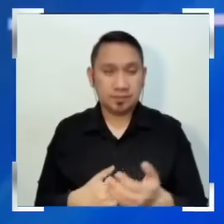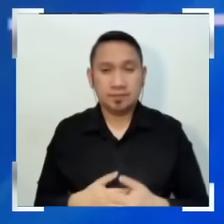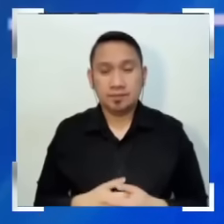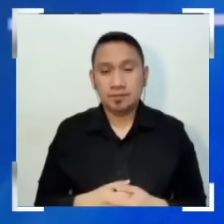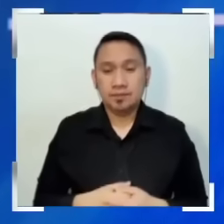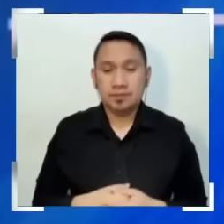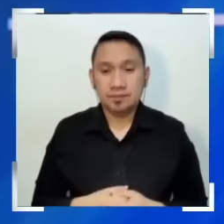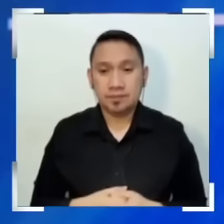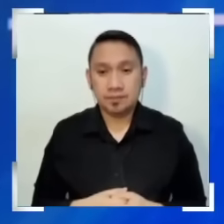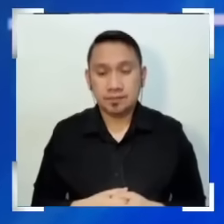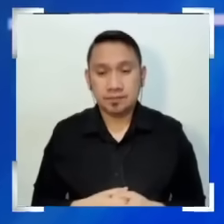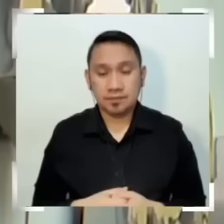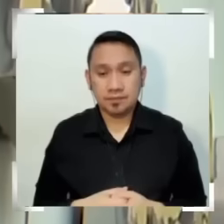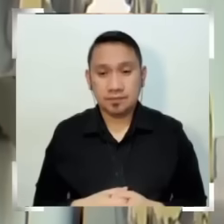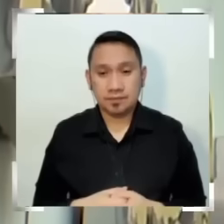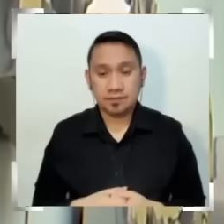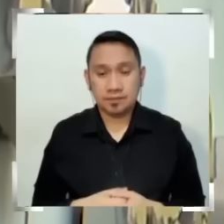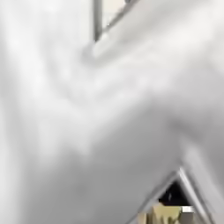Sandra Aguinaldo.